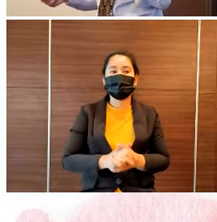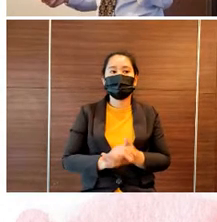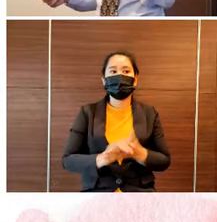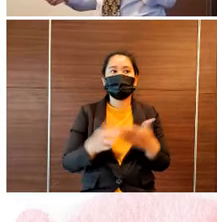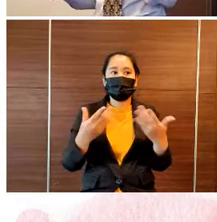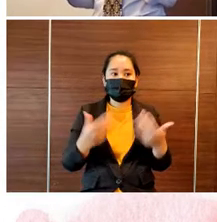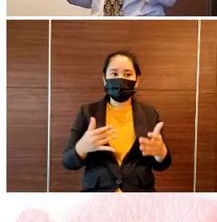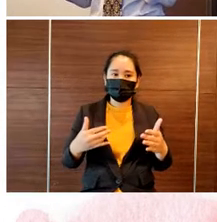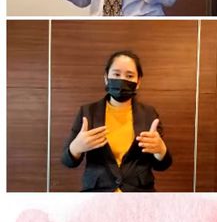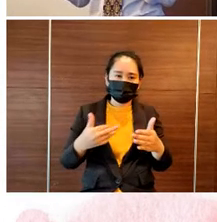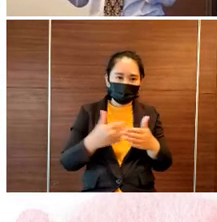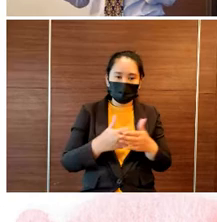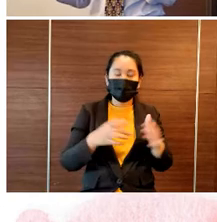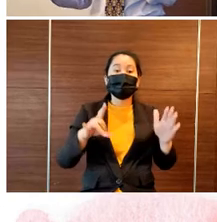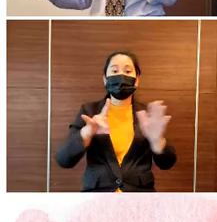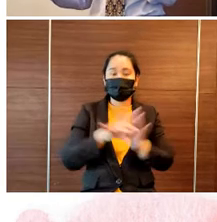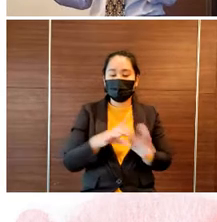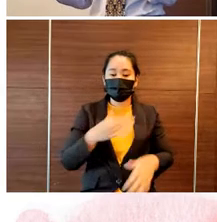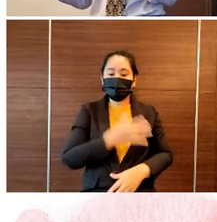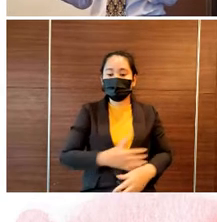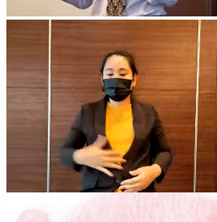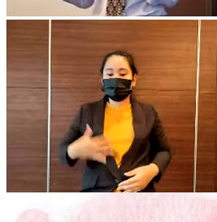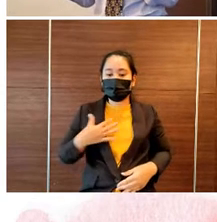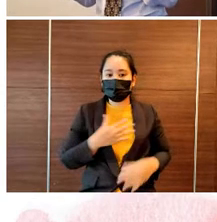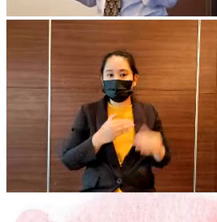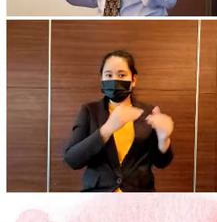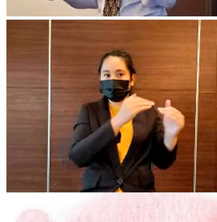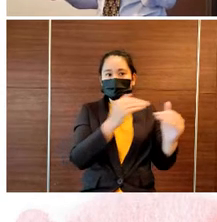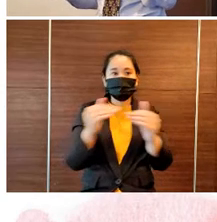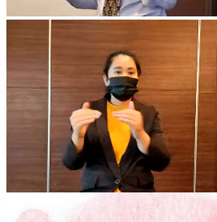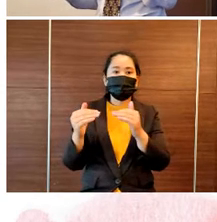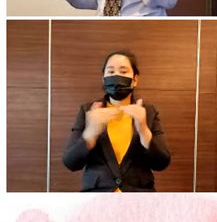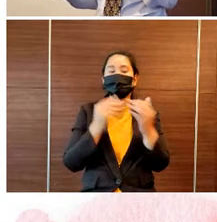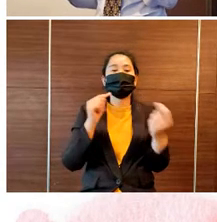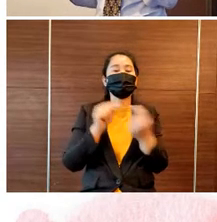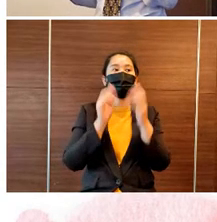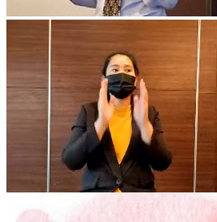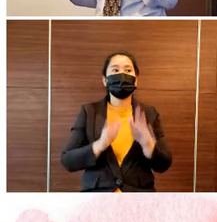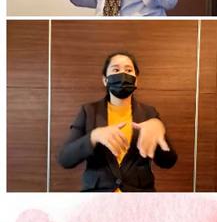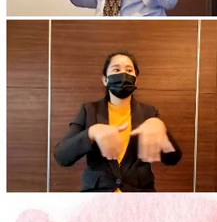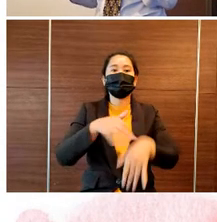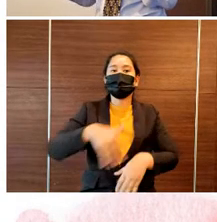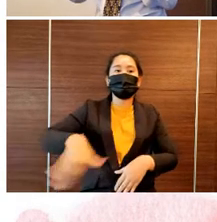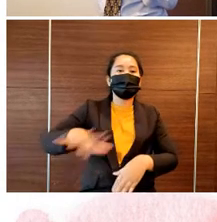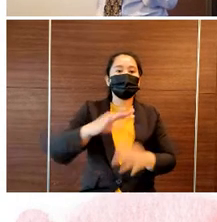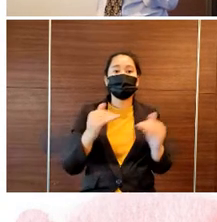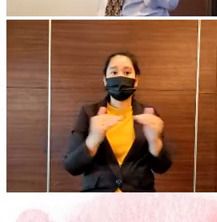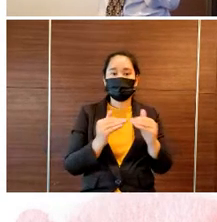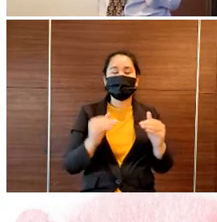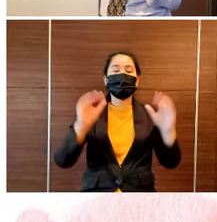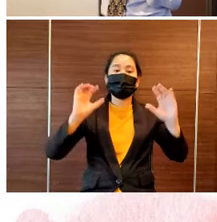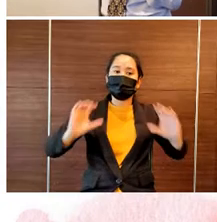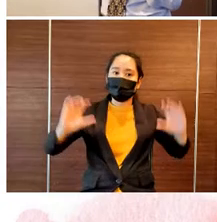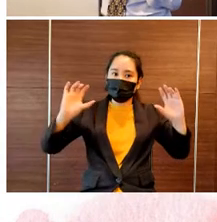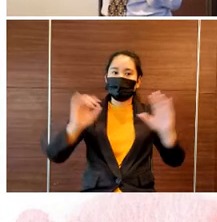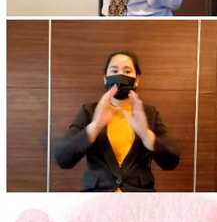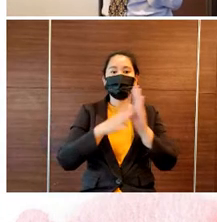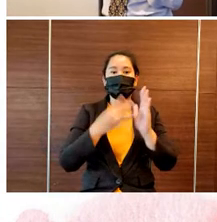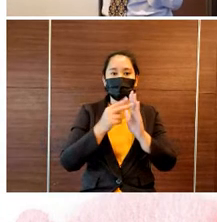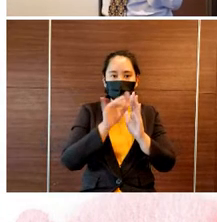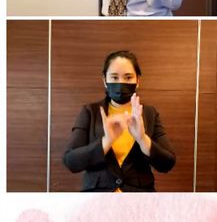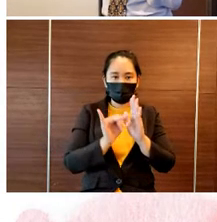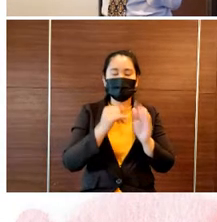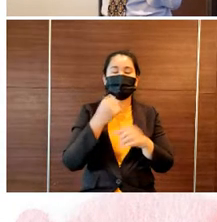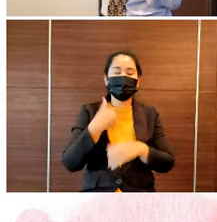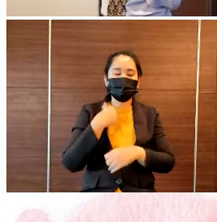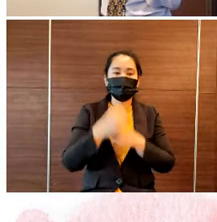ท้ายสุขภาพทั่วหน้าจะเกิดกับประชาชนคนไทยทุกคนนะรัฐบาลมีนโยบายสุขภาพทั่วหน้าในปี